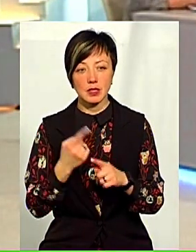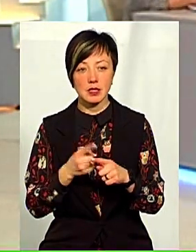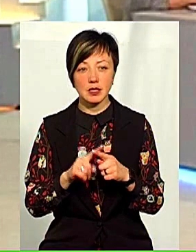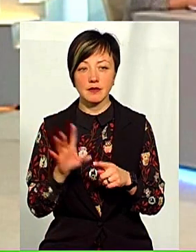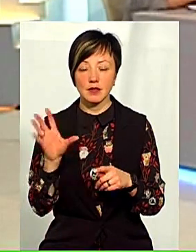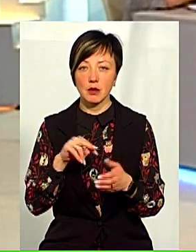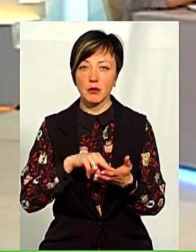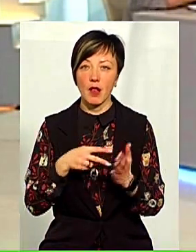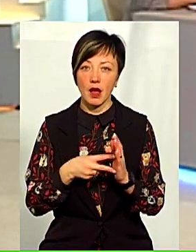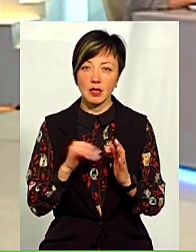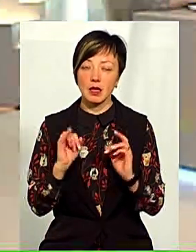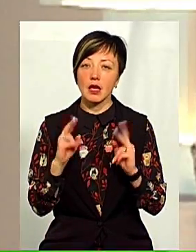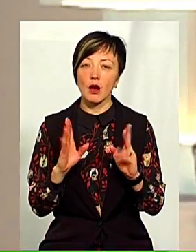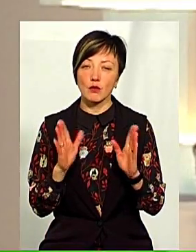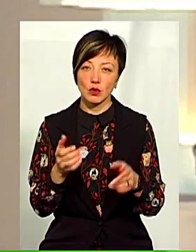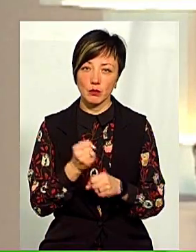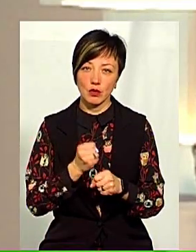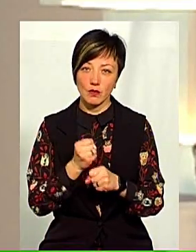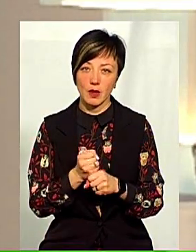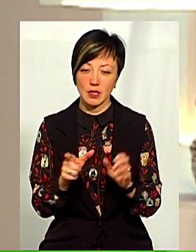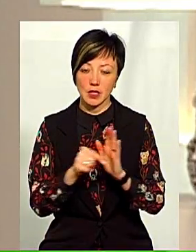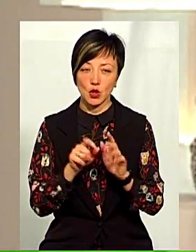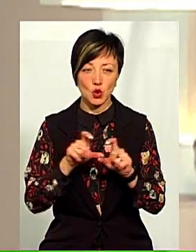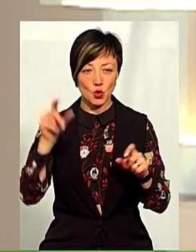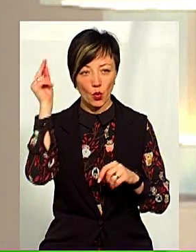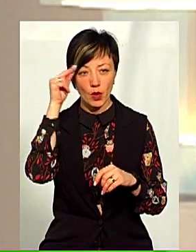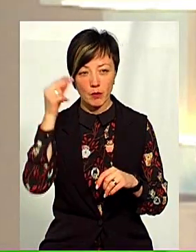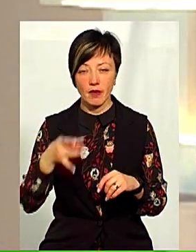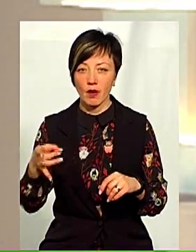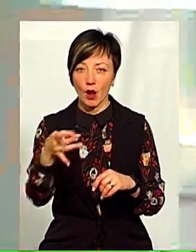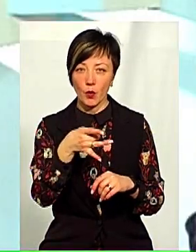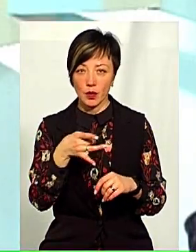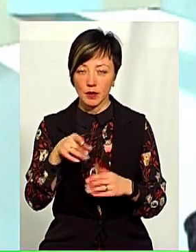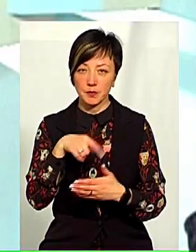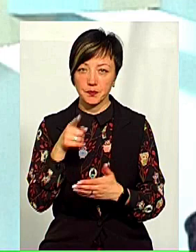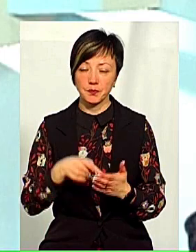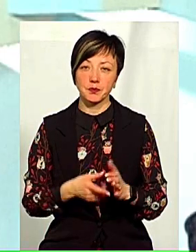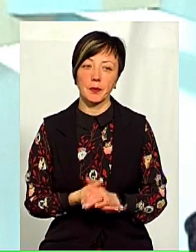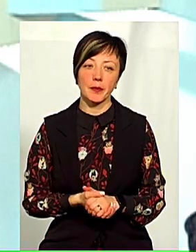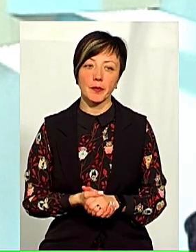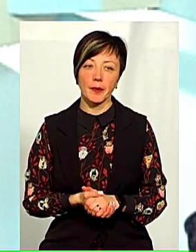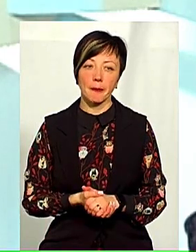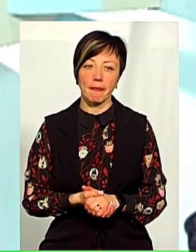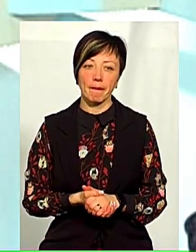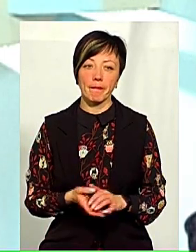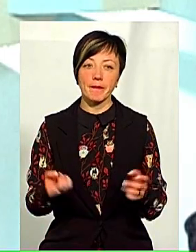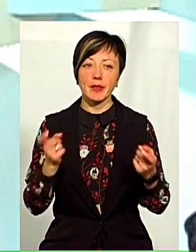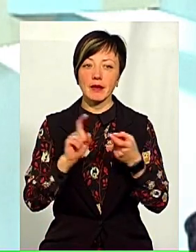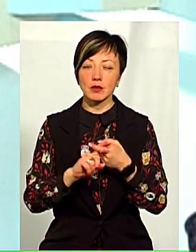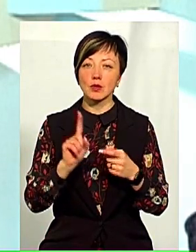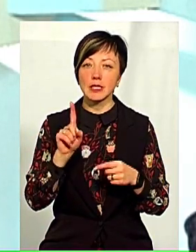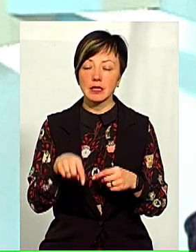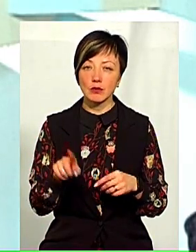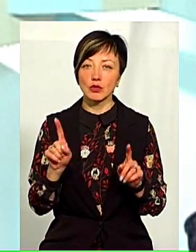в планах, і як ви будете працювати зі школами в районах? Так, додасться. В зв'язку з тим, що ми